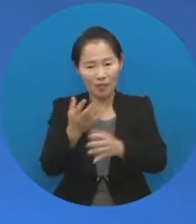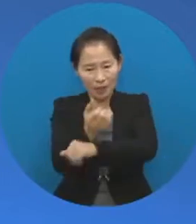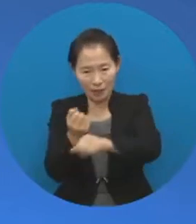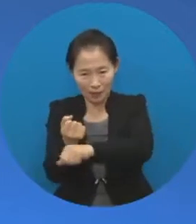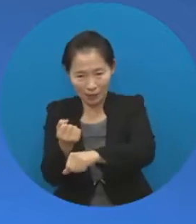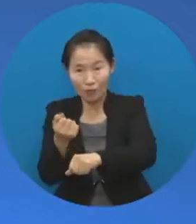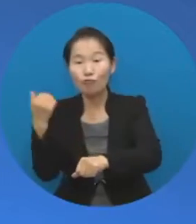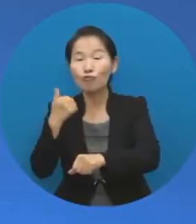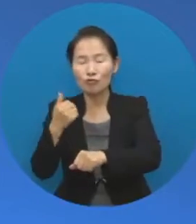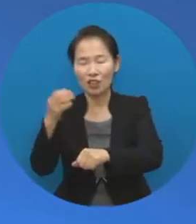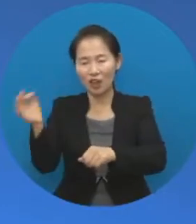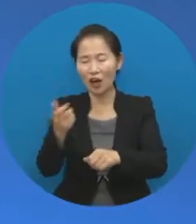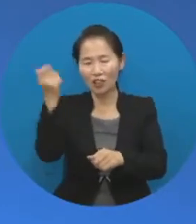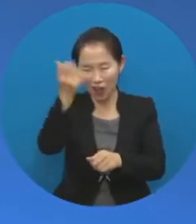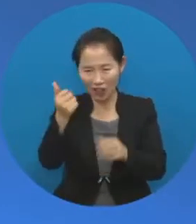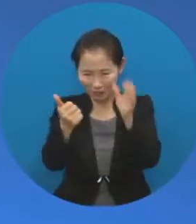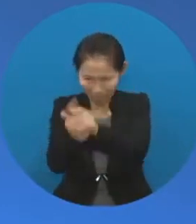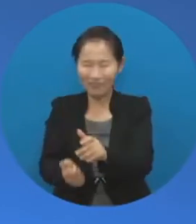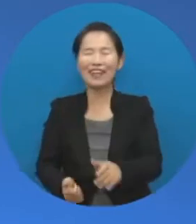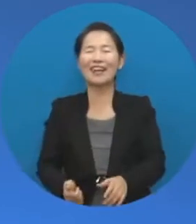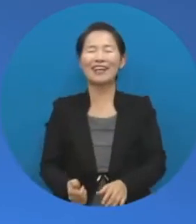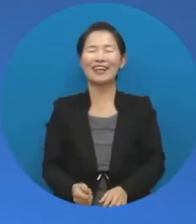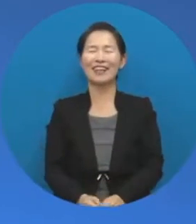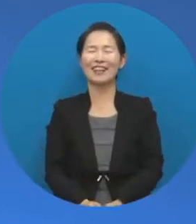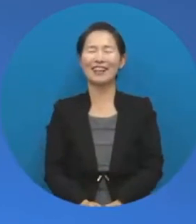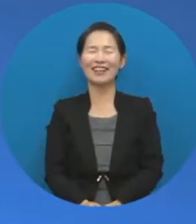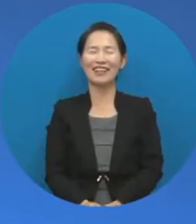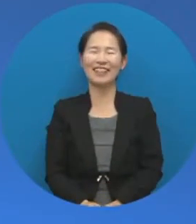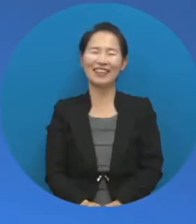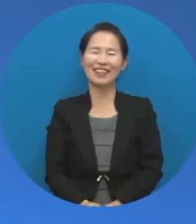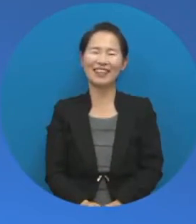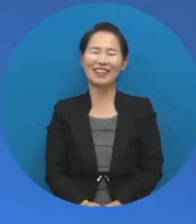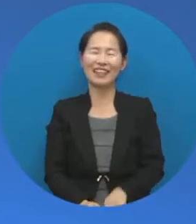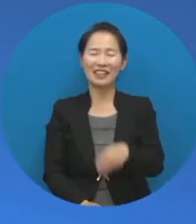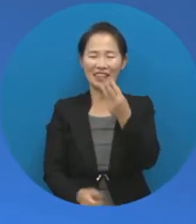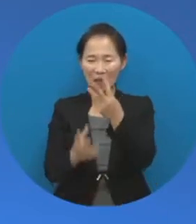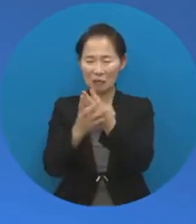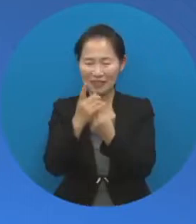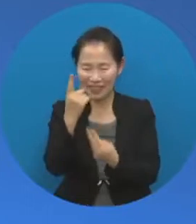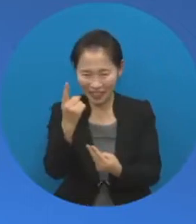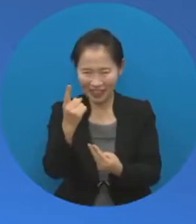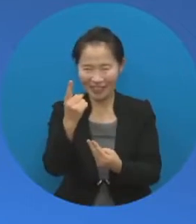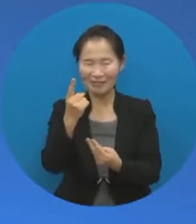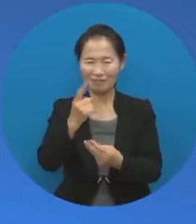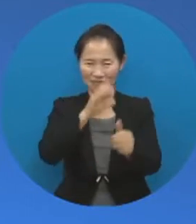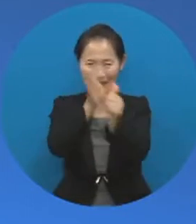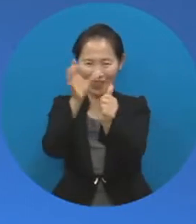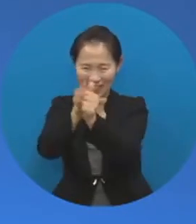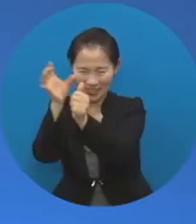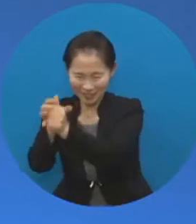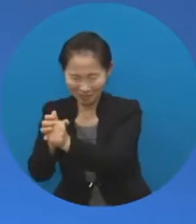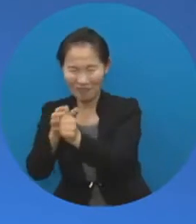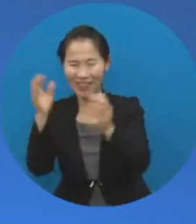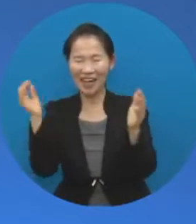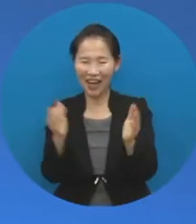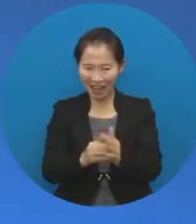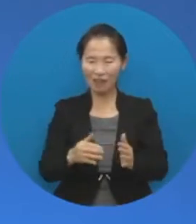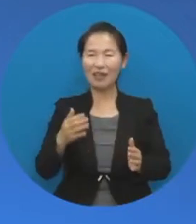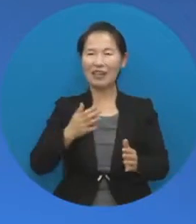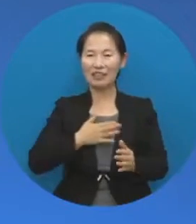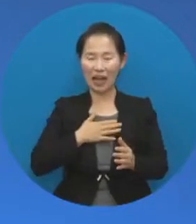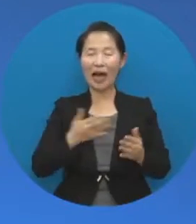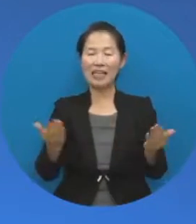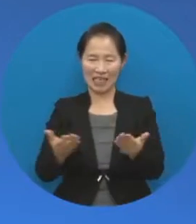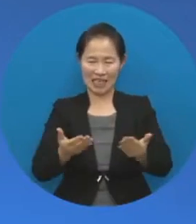그 최고 경영진을 하나님으로 이렇게 삼위일체 하나님으로 세팅을 하고 저는 하는 거 뭐든지 다